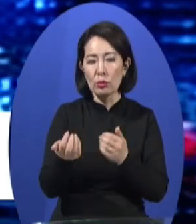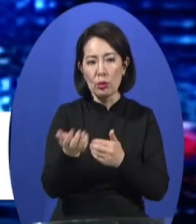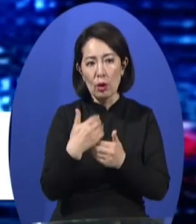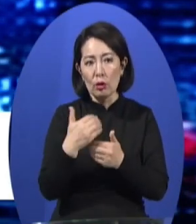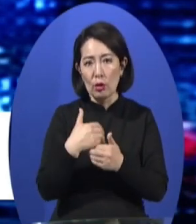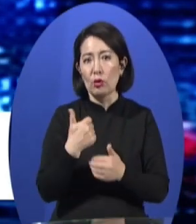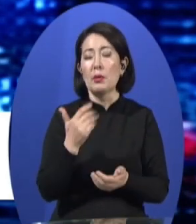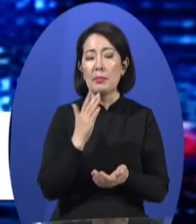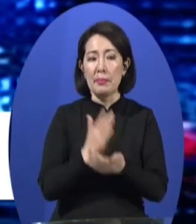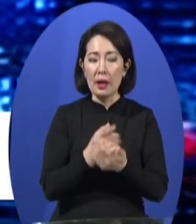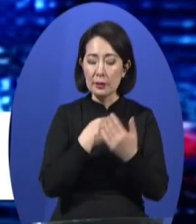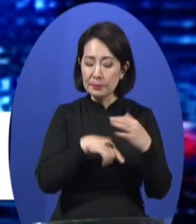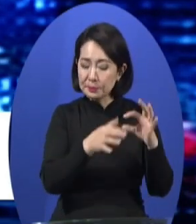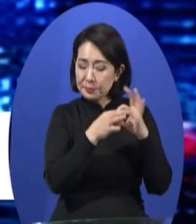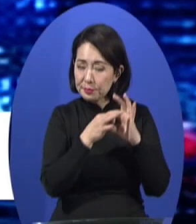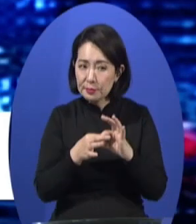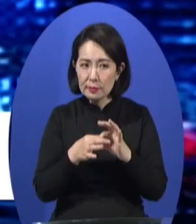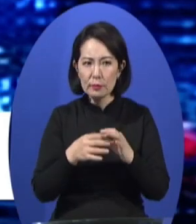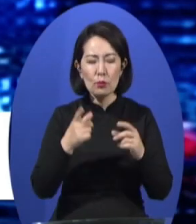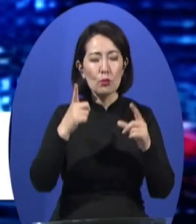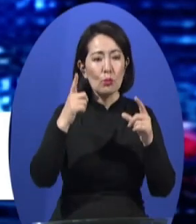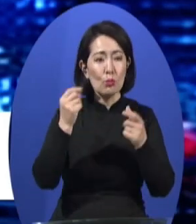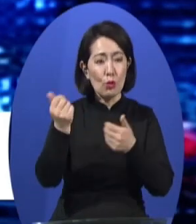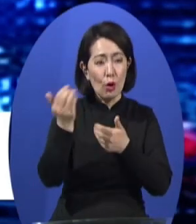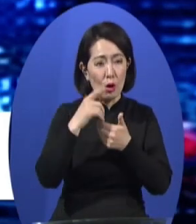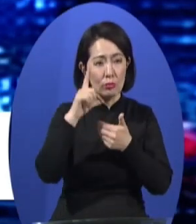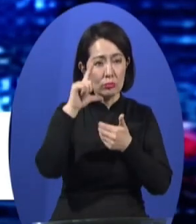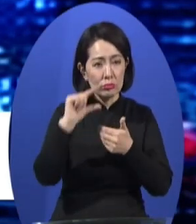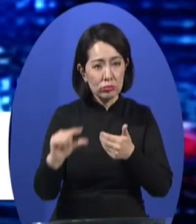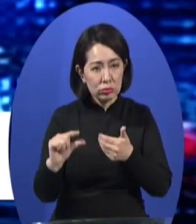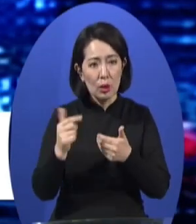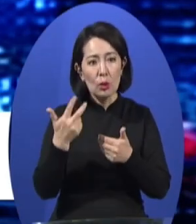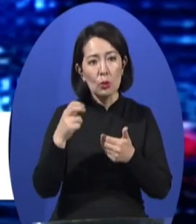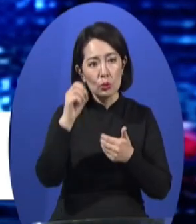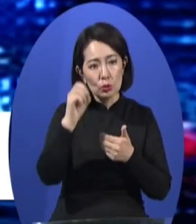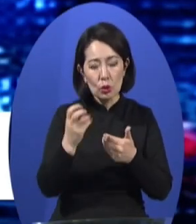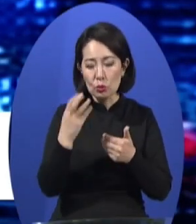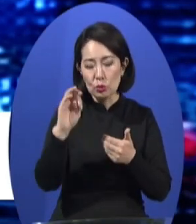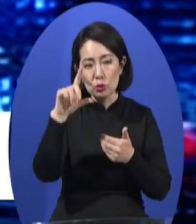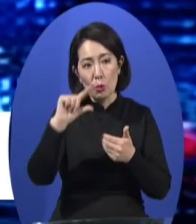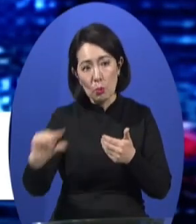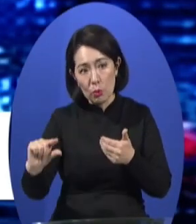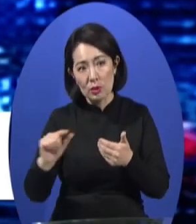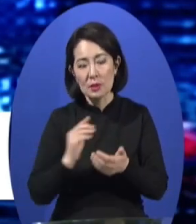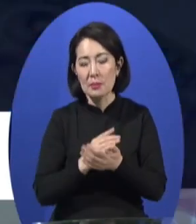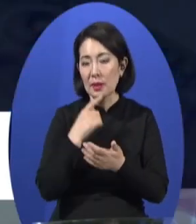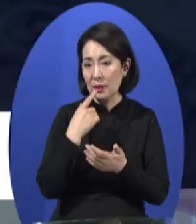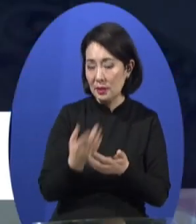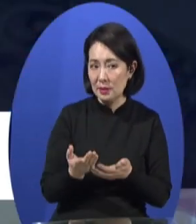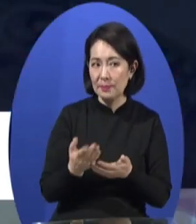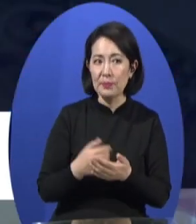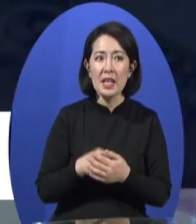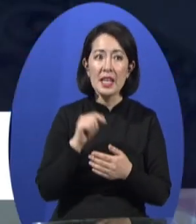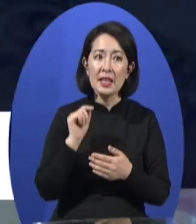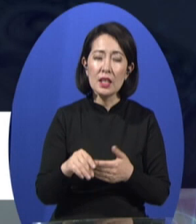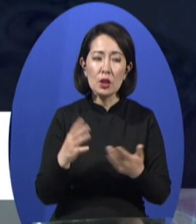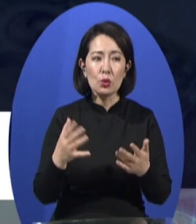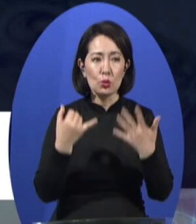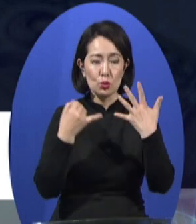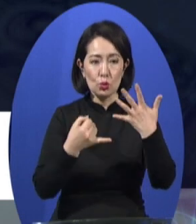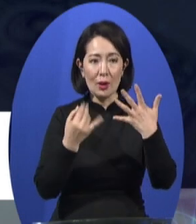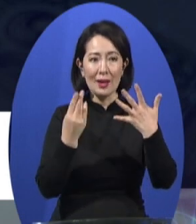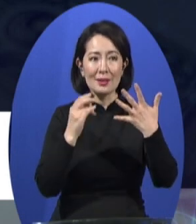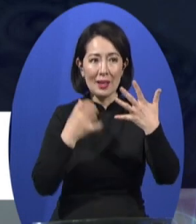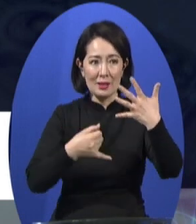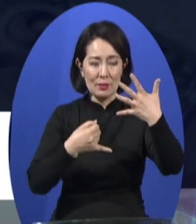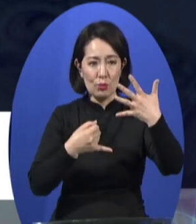болж байгаа. Иннээс шалтгаалж бол орлого нь нэг 30-40% буурсан байгаа юм байна. Тэгэхээр нөгөө 6